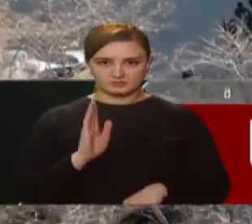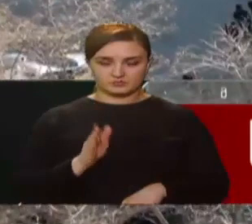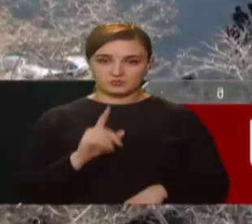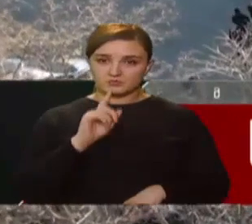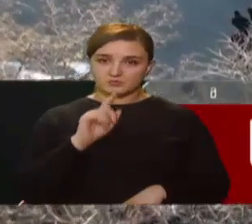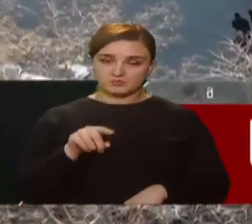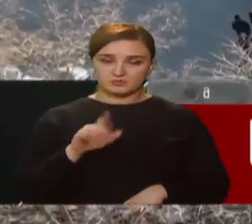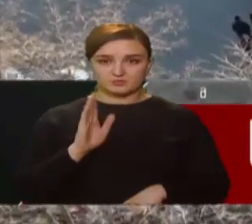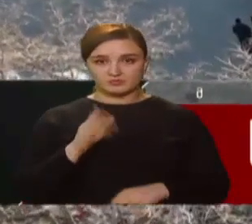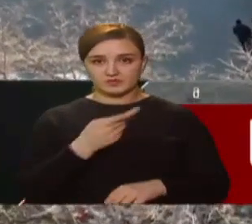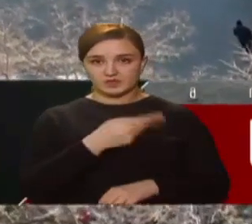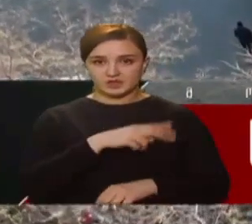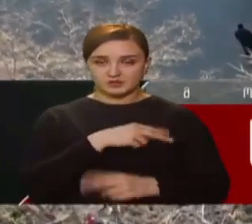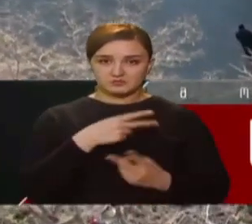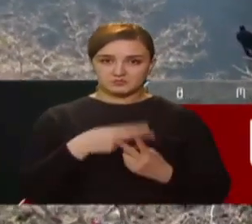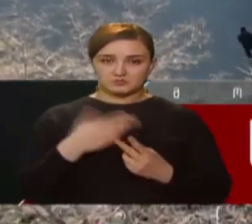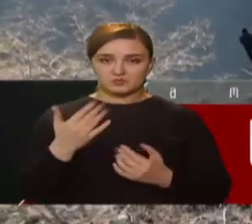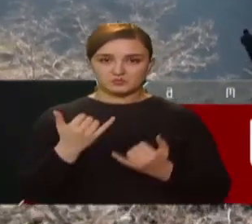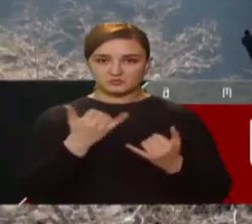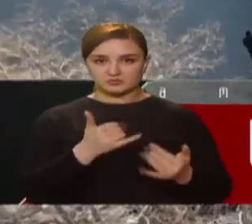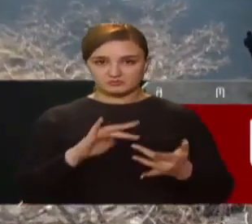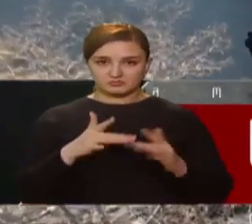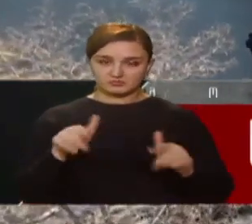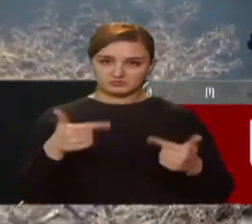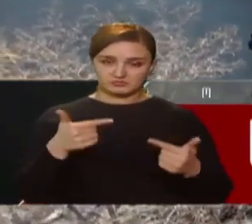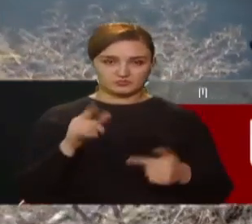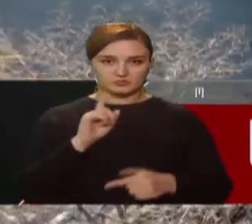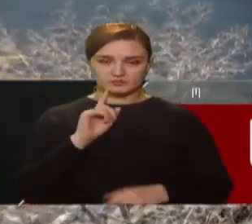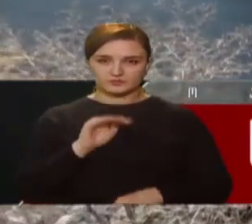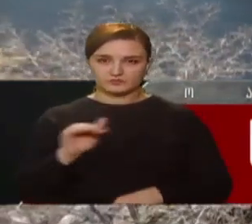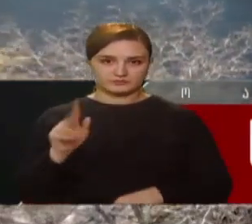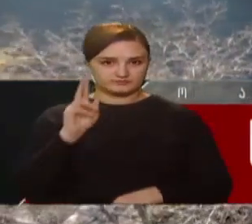არა კლინიკა და პენიტენციური სამსახური მის დისტანციურ ჩართვას ჯერ უცნობია.